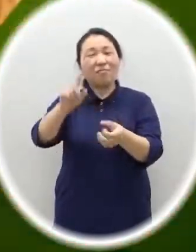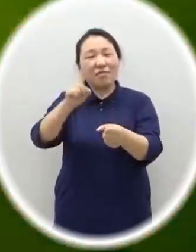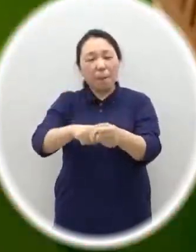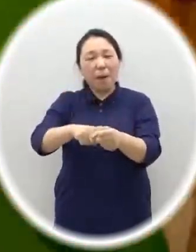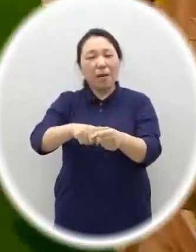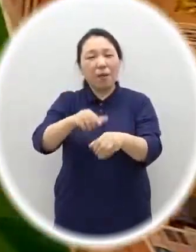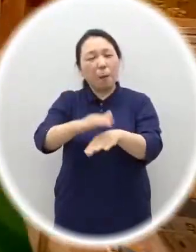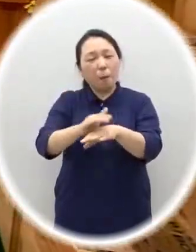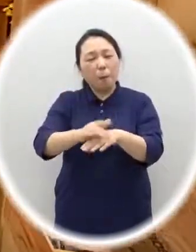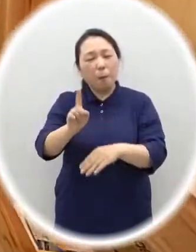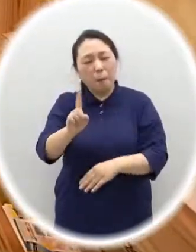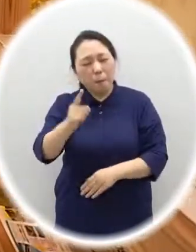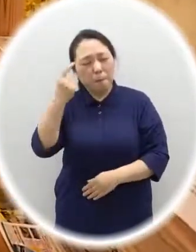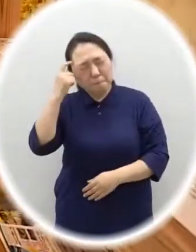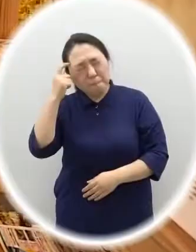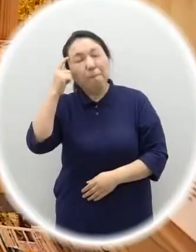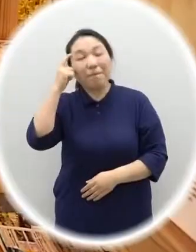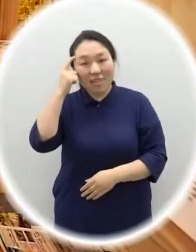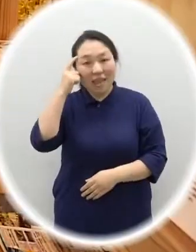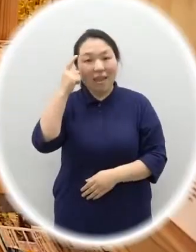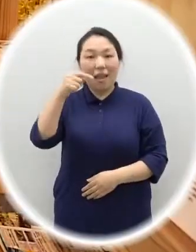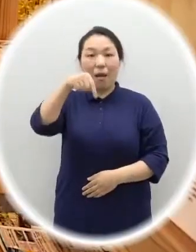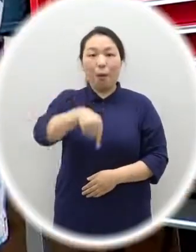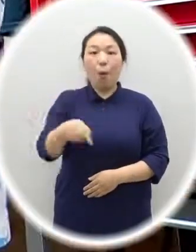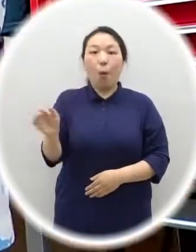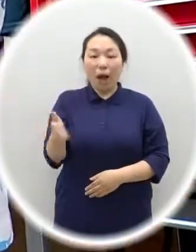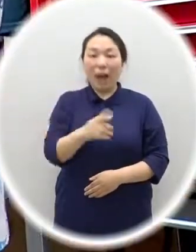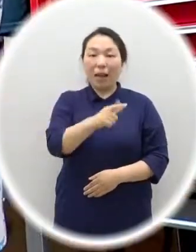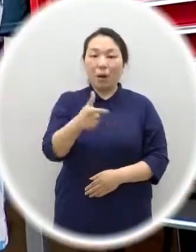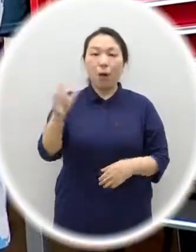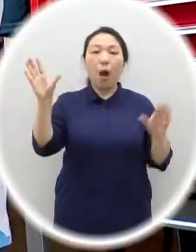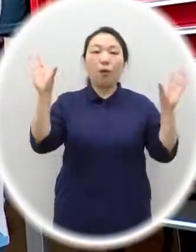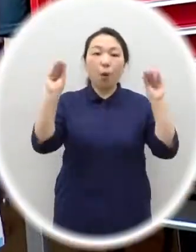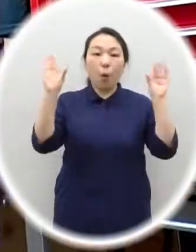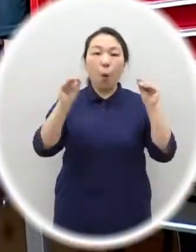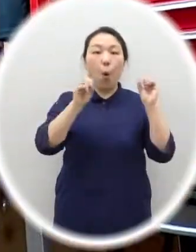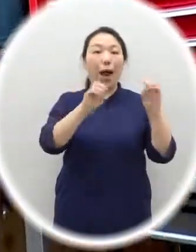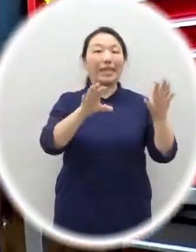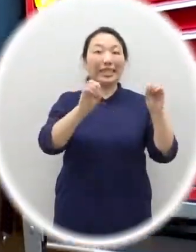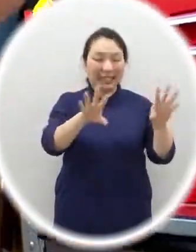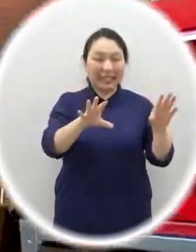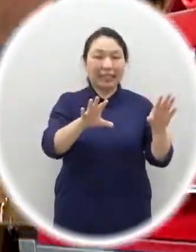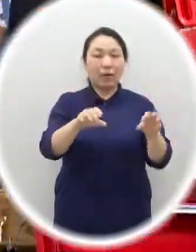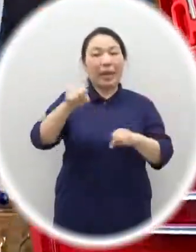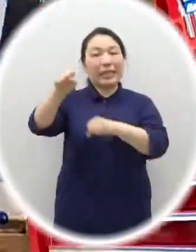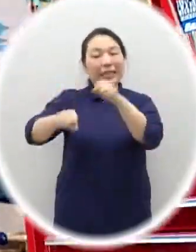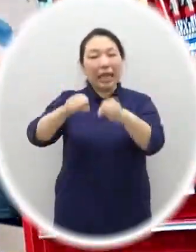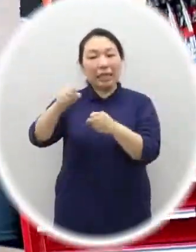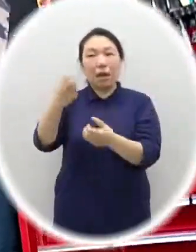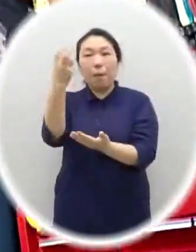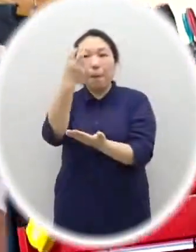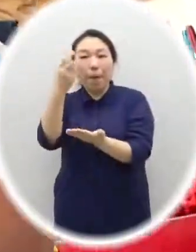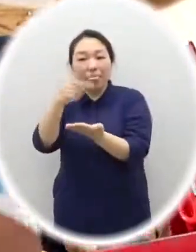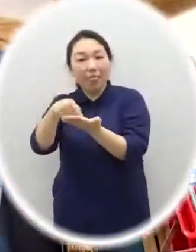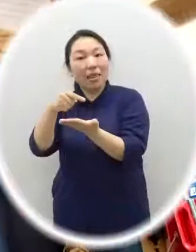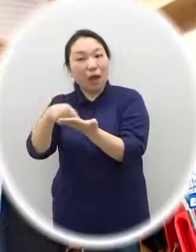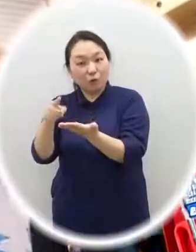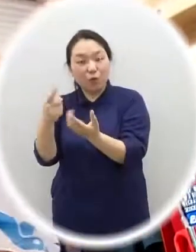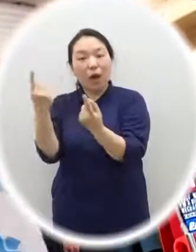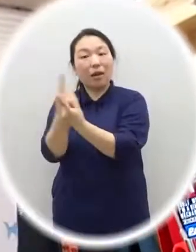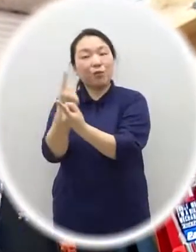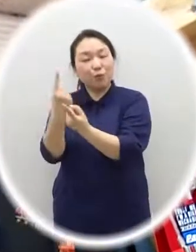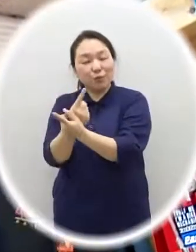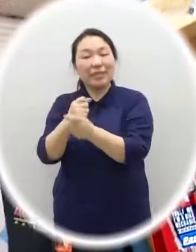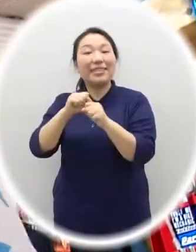で、ここからいろんな情報発信ですねと合わせて、自転車のメンテナンスや修理、そういったのをしなが